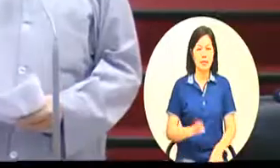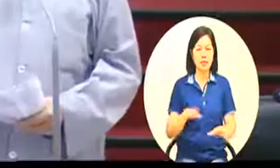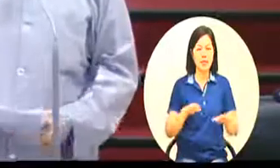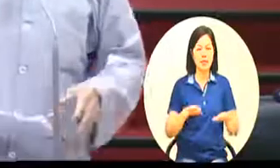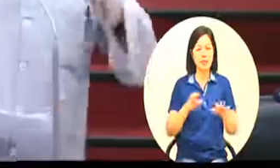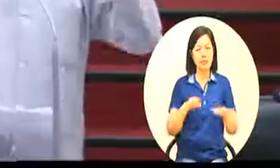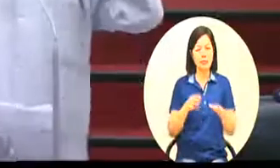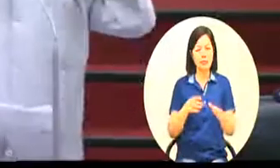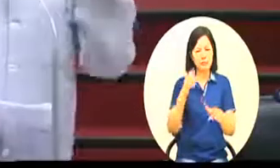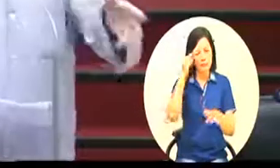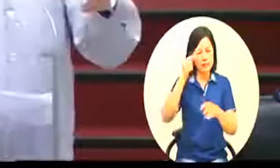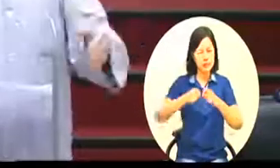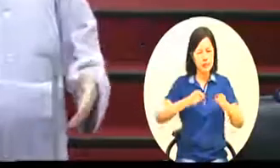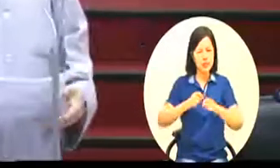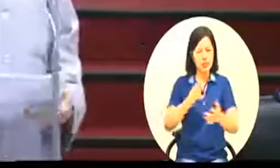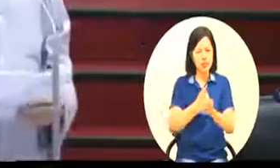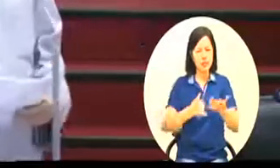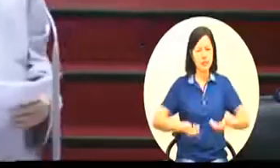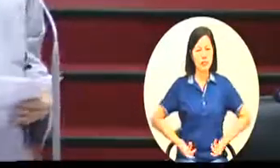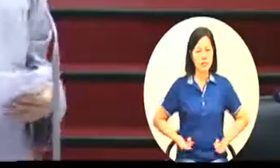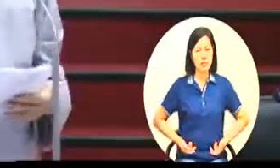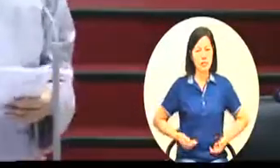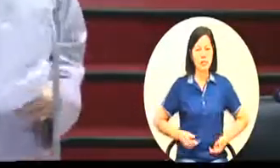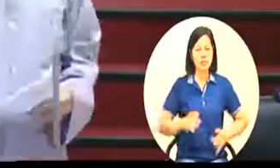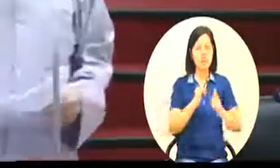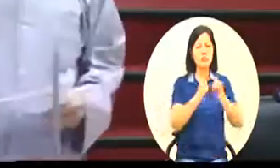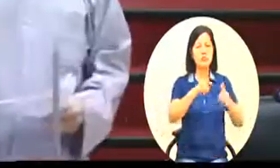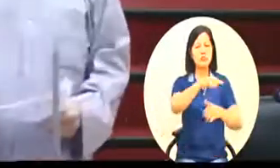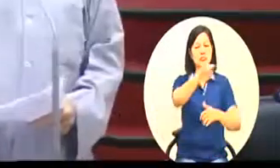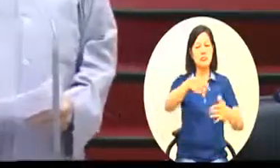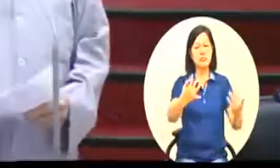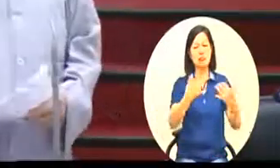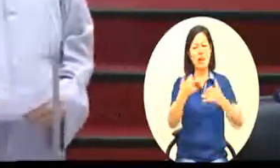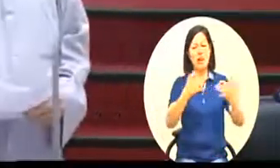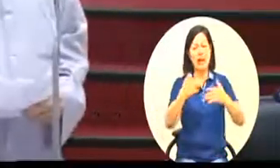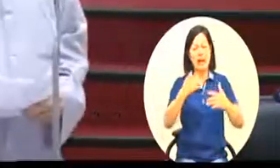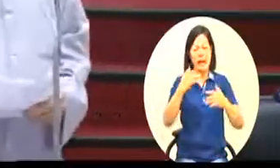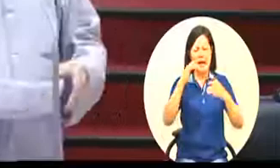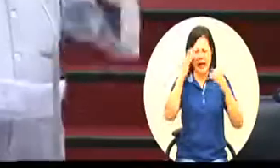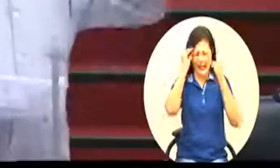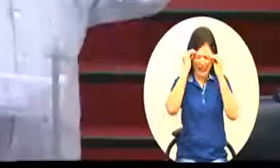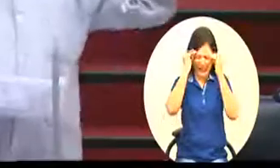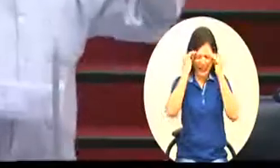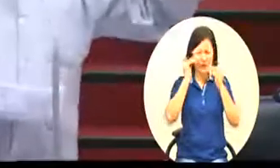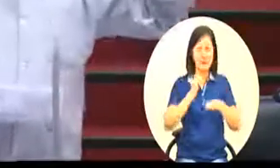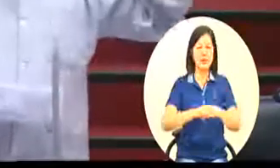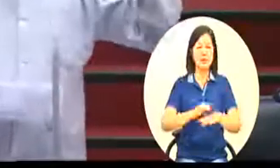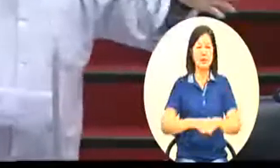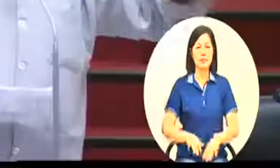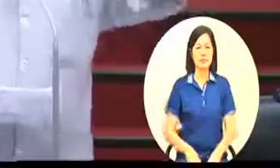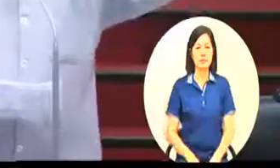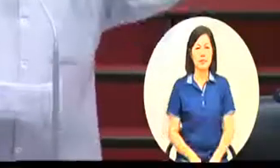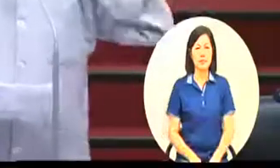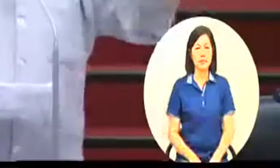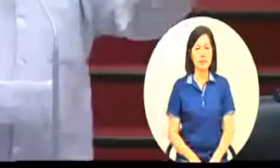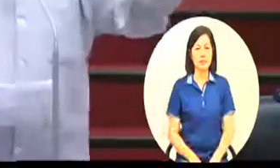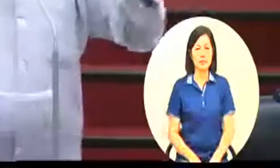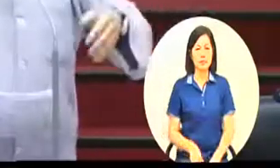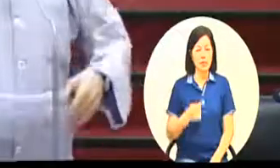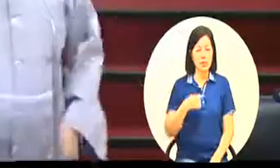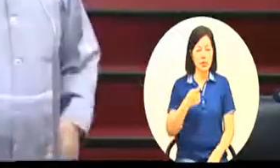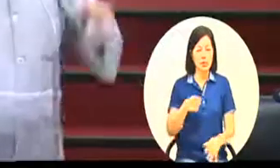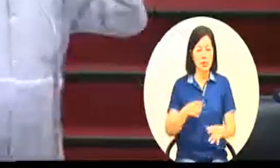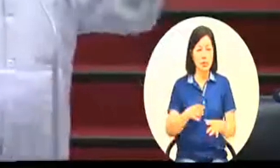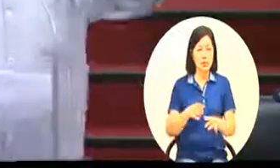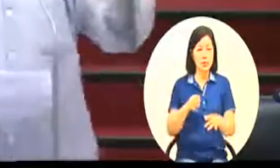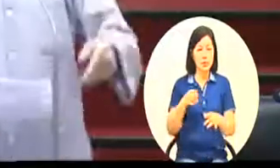啦，无干那方问这问啊起笑啦，局势啊，你敢知？我自前凯旋病院院长开迄落